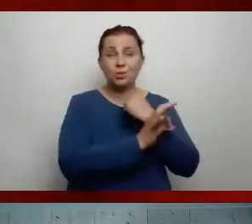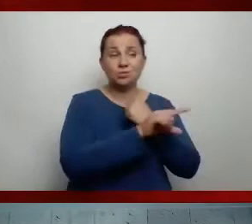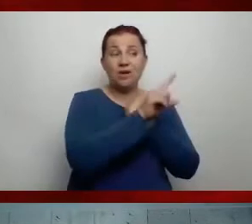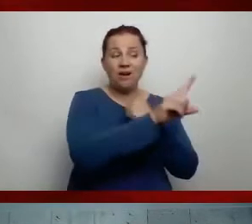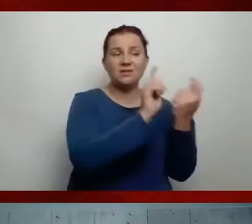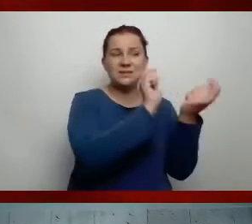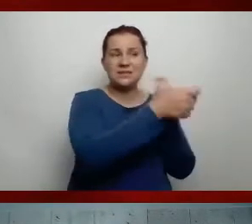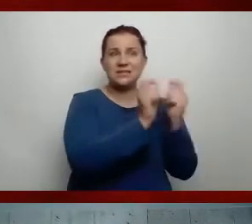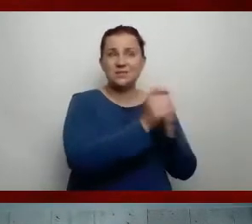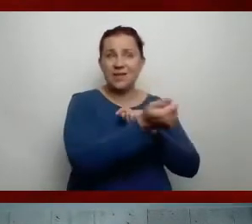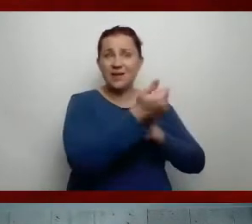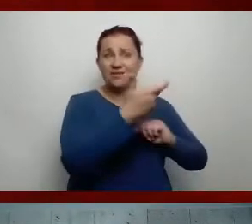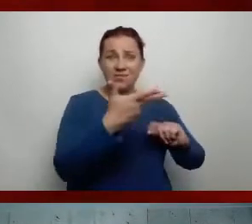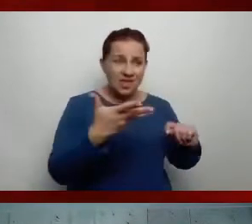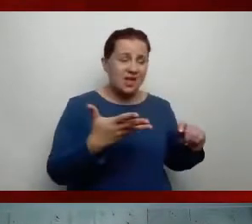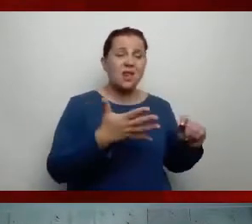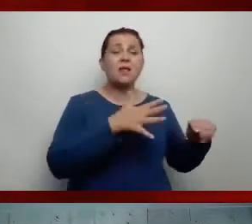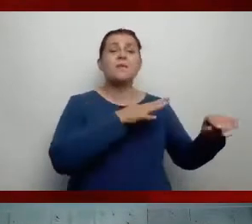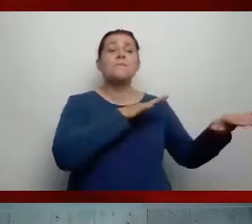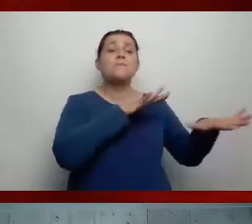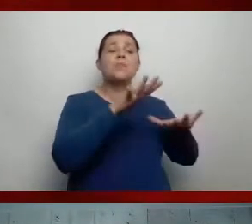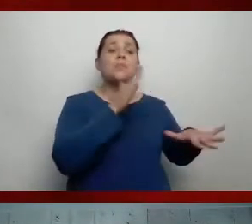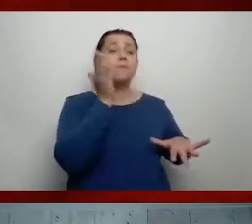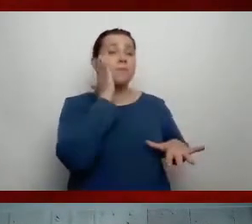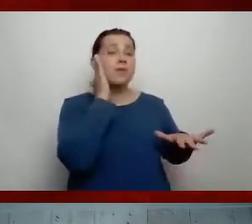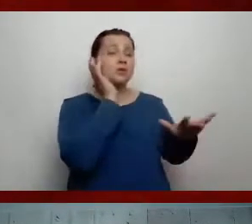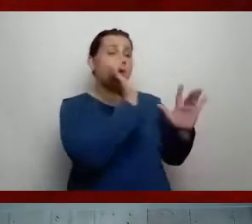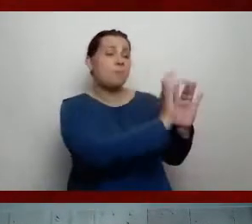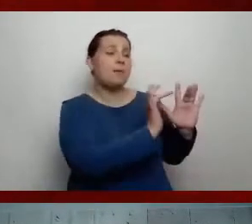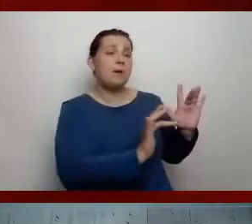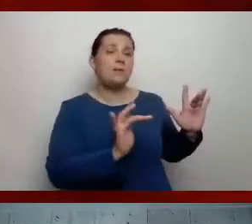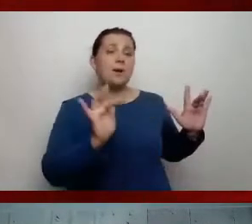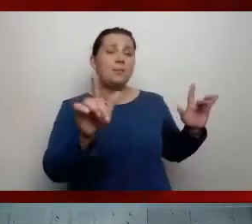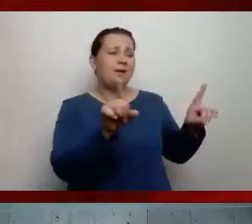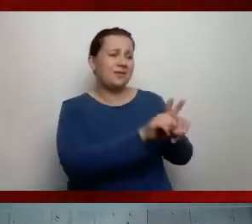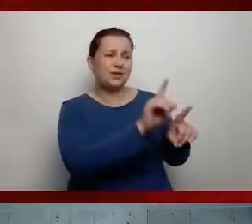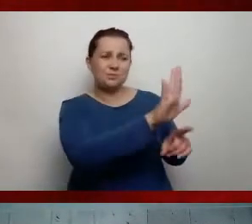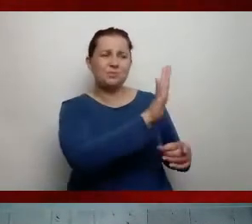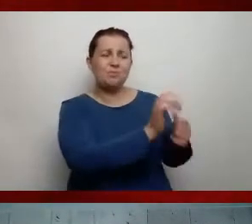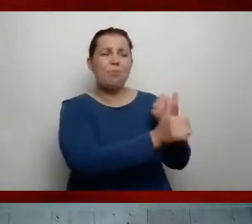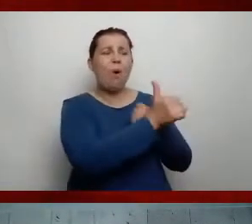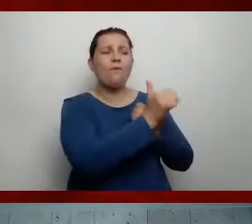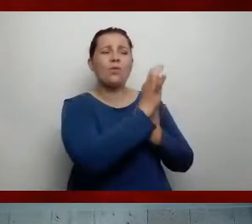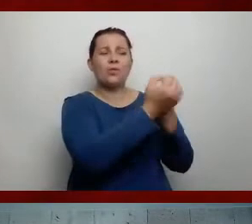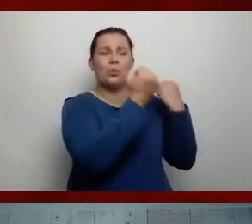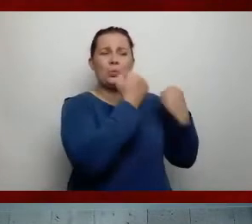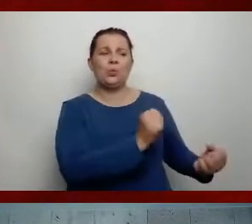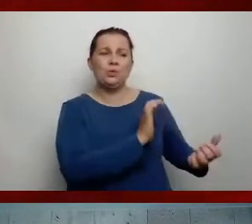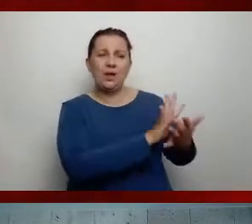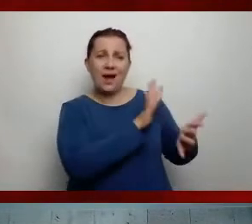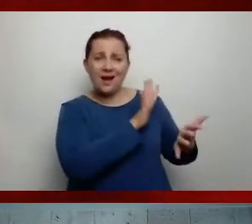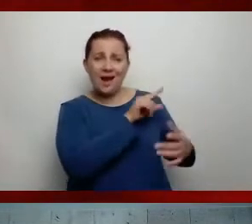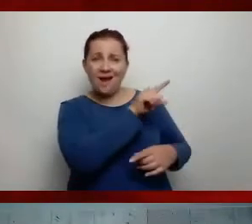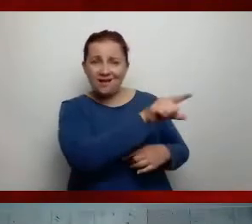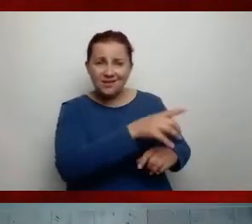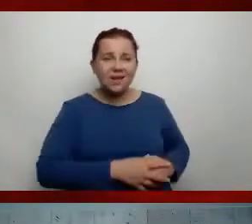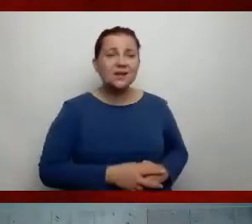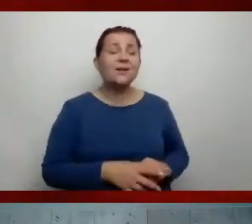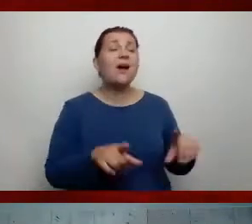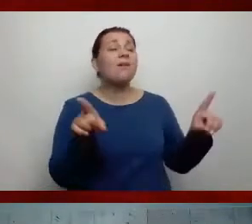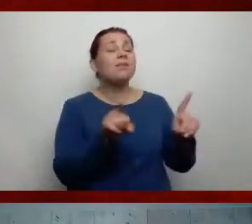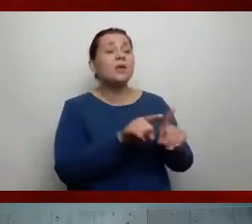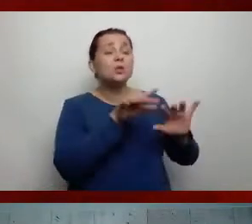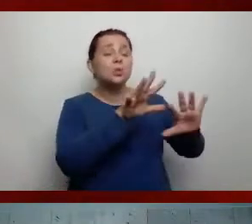kilkakrotnie miejsce zamieszkania, również z powodu, jak czytałem, swojego trudnego charakteru. ale przecież zerwał